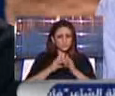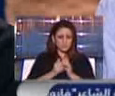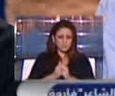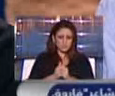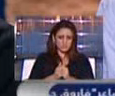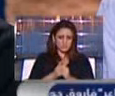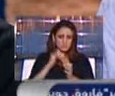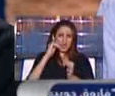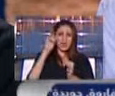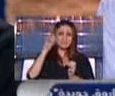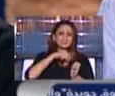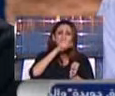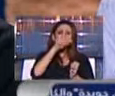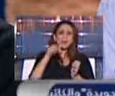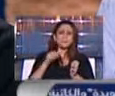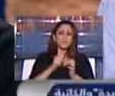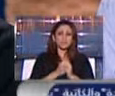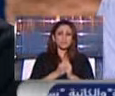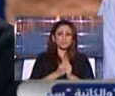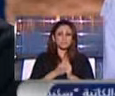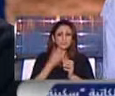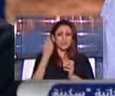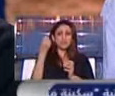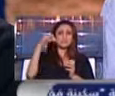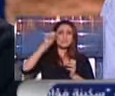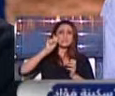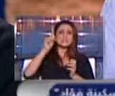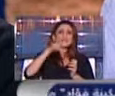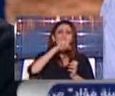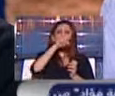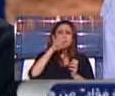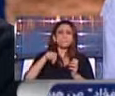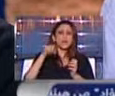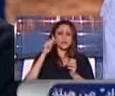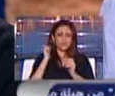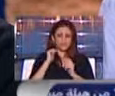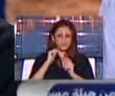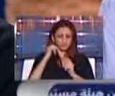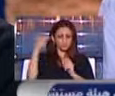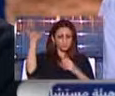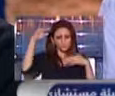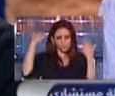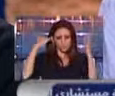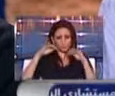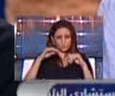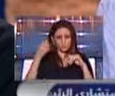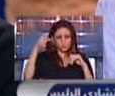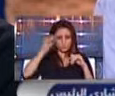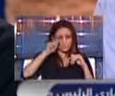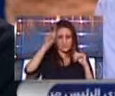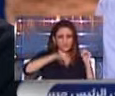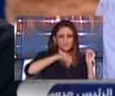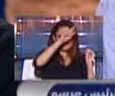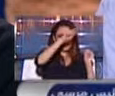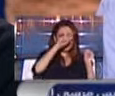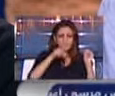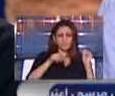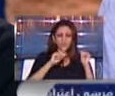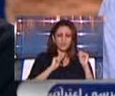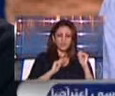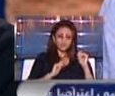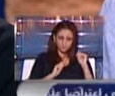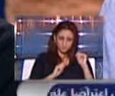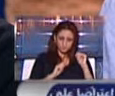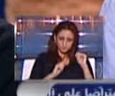الإصابة كانت 50%، وصلت ل 95%، وصلت آخرهم الشهيد عادل زكريا. الشهيد عادل زكريا كان مصاب ولسه توفى